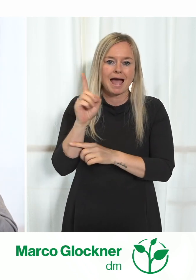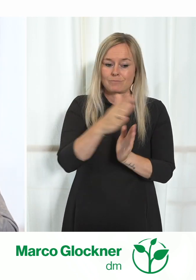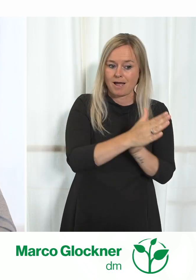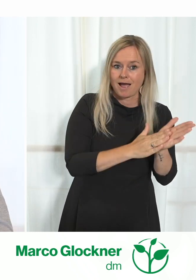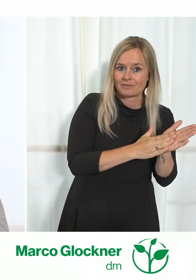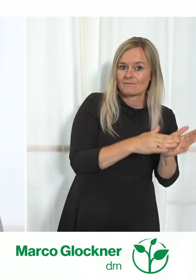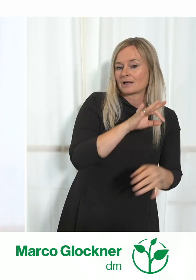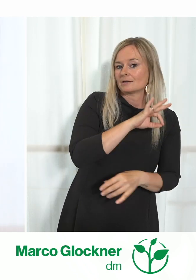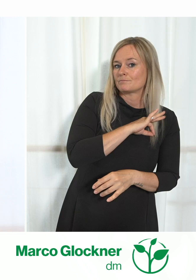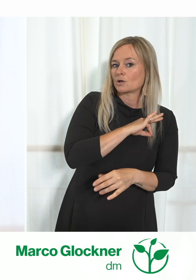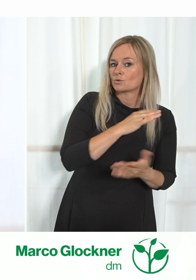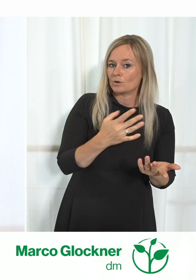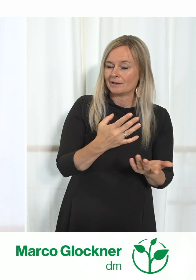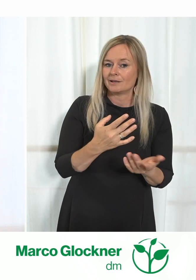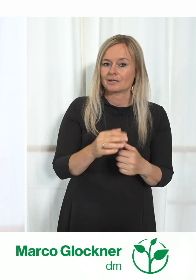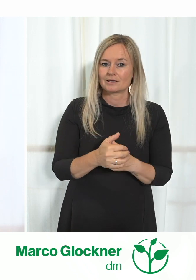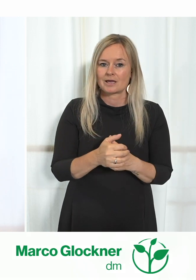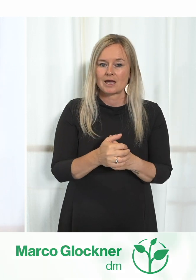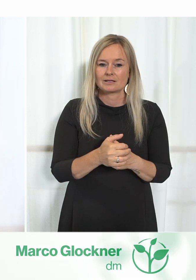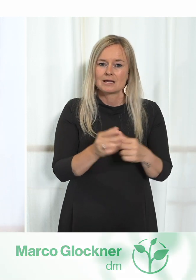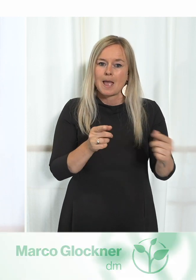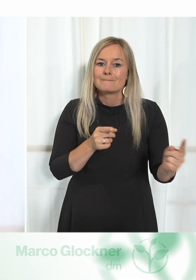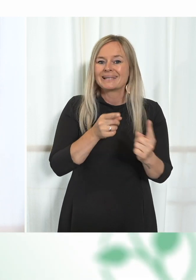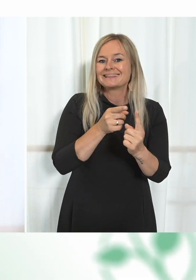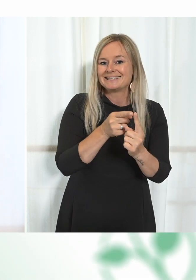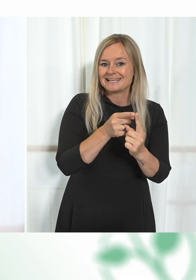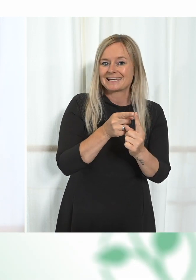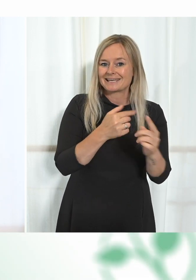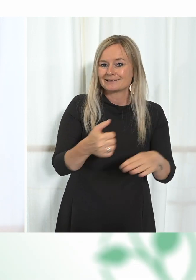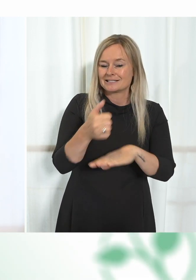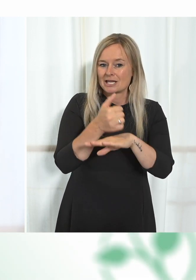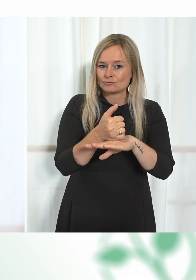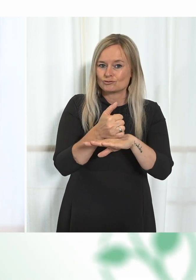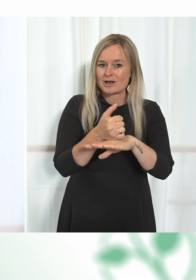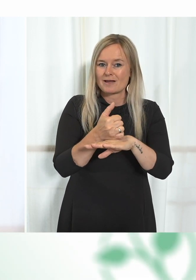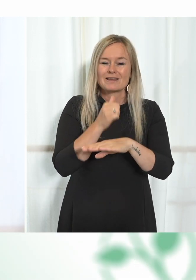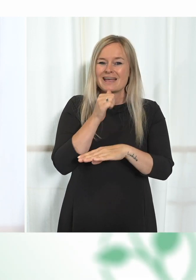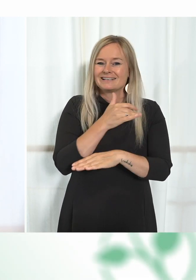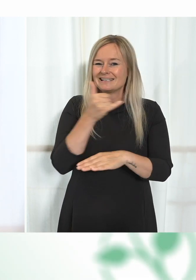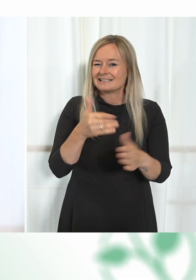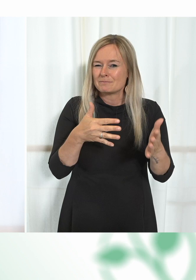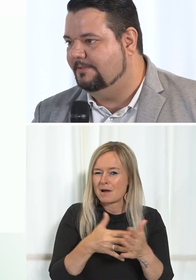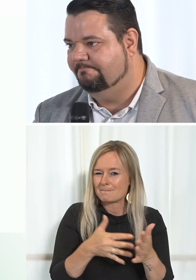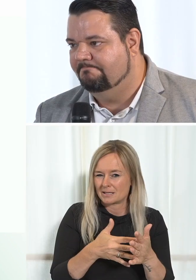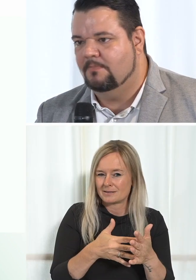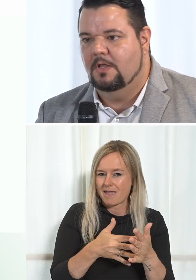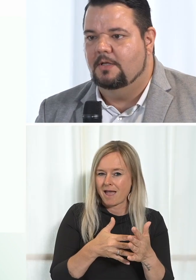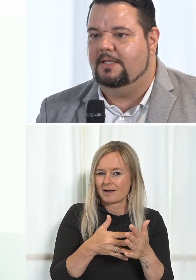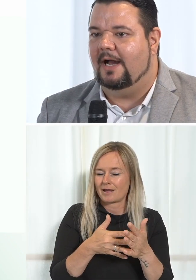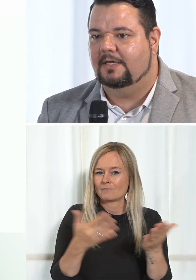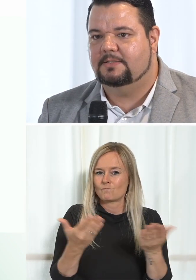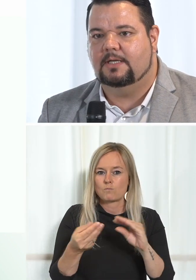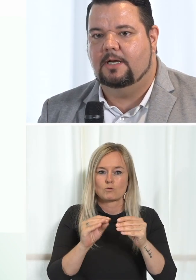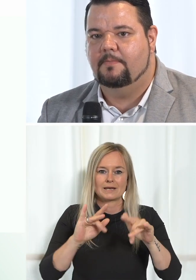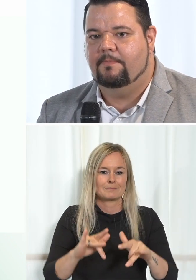beim direkten beim Vorgesetzten. Es sind nicht immer Barrieren, was das Problem sind, sondern die Angst.